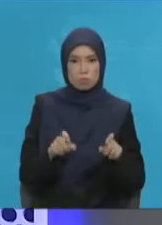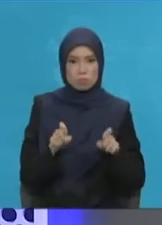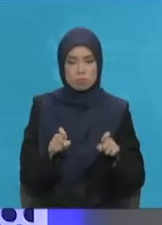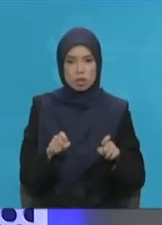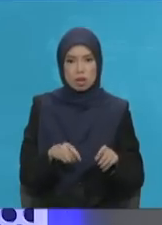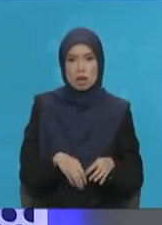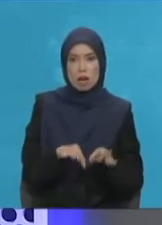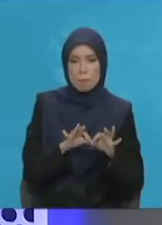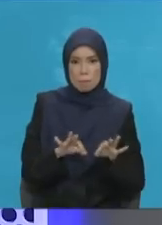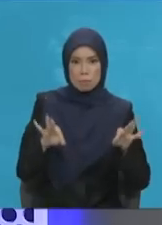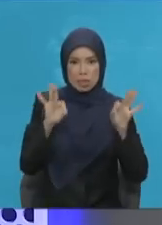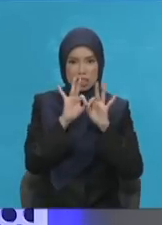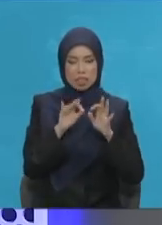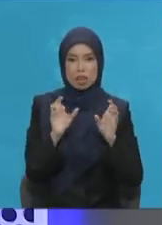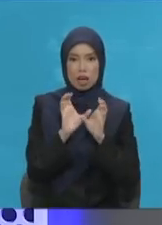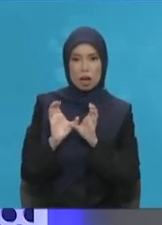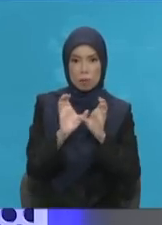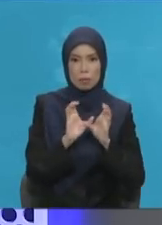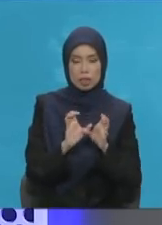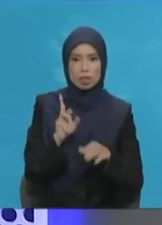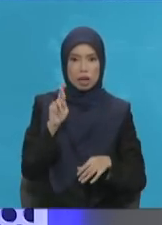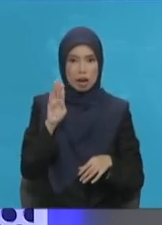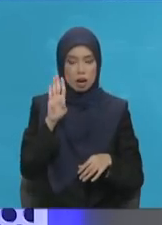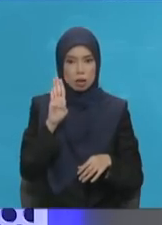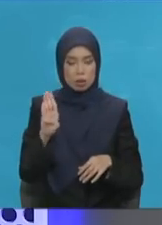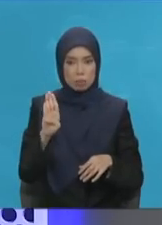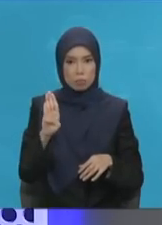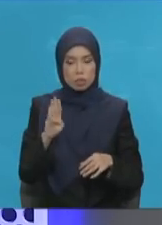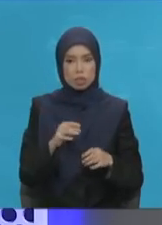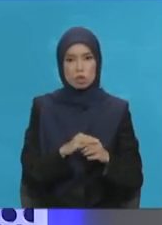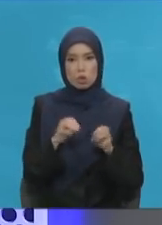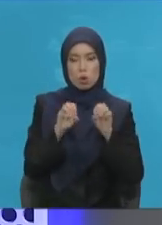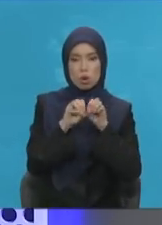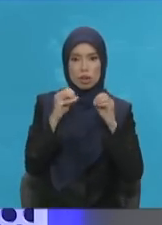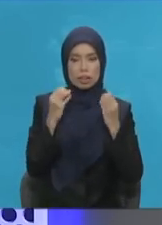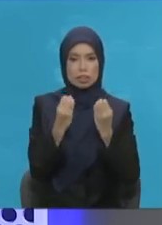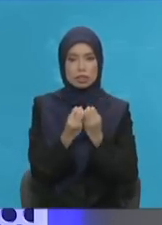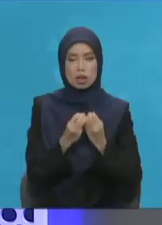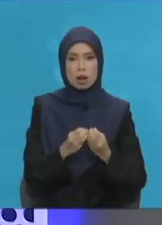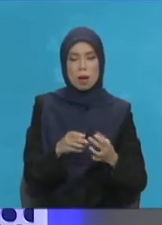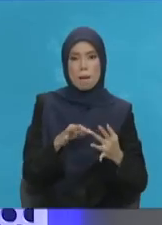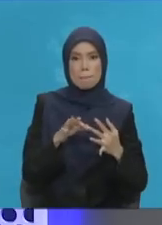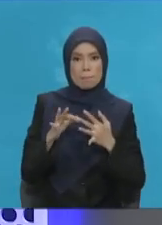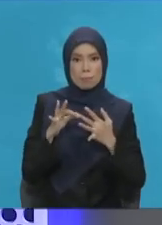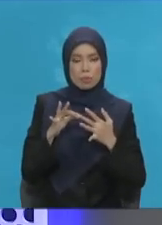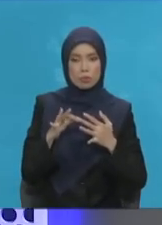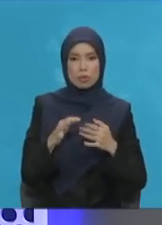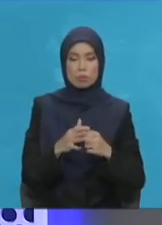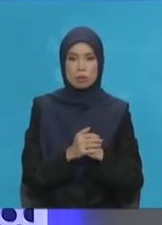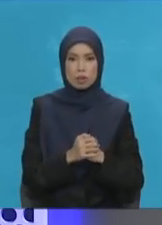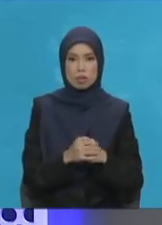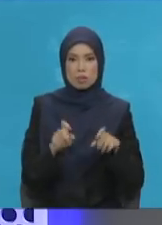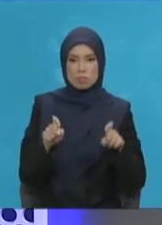perlunya Syarikat penerbangan di Raja Brunei selaku organisasi yang dibanggakan mengatasi